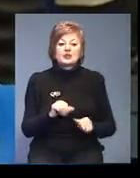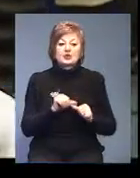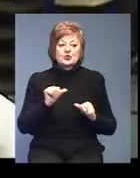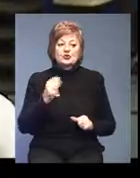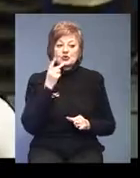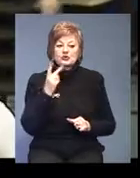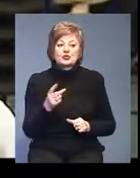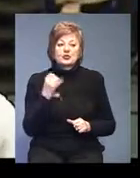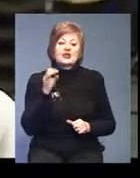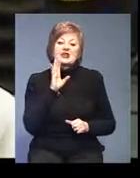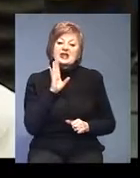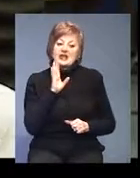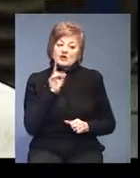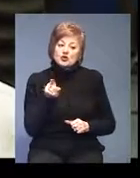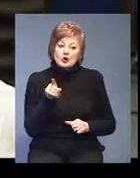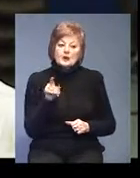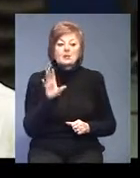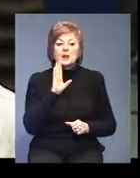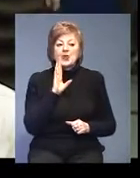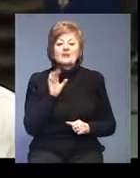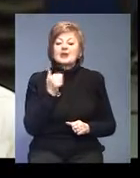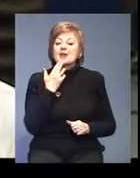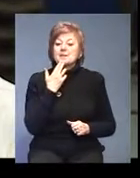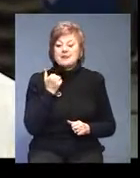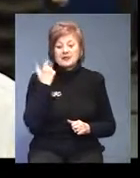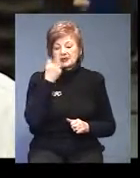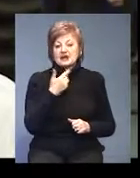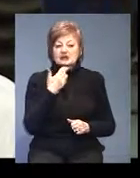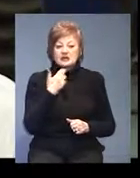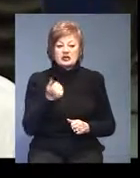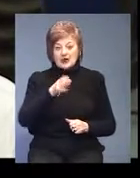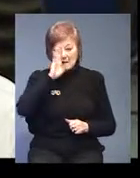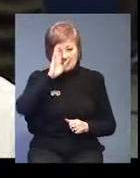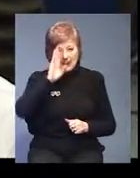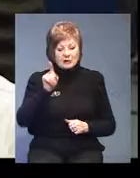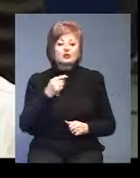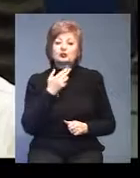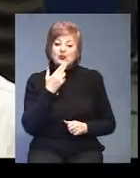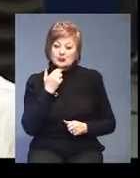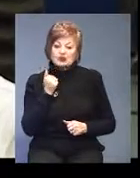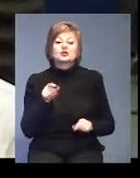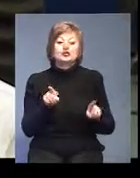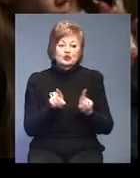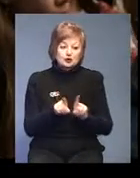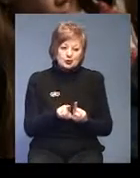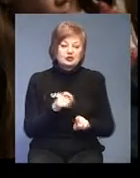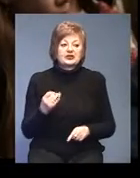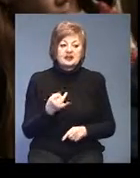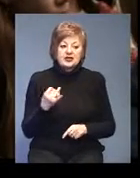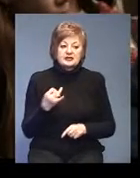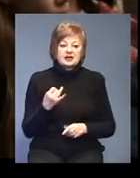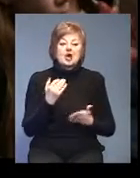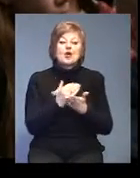смотреть интересно за девочкой. Она была милая и красивая, и парень, который ей симпатизировал, тоже был прикольный. У